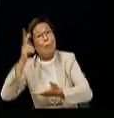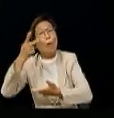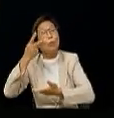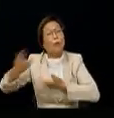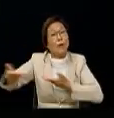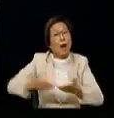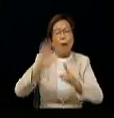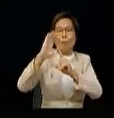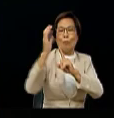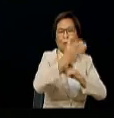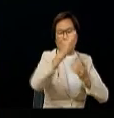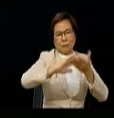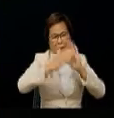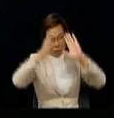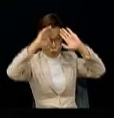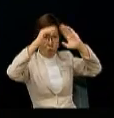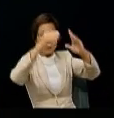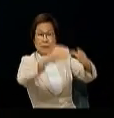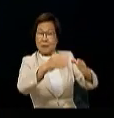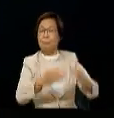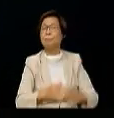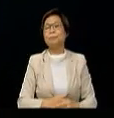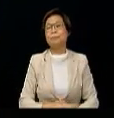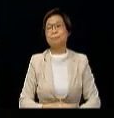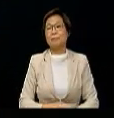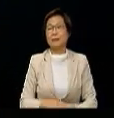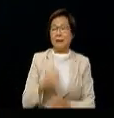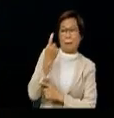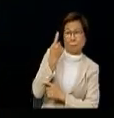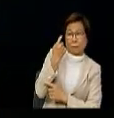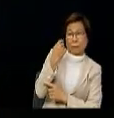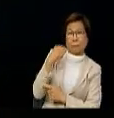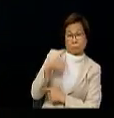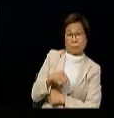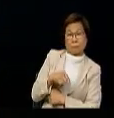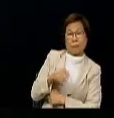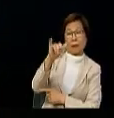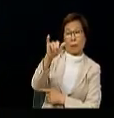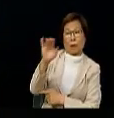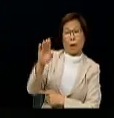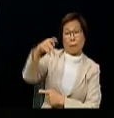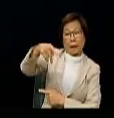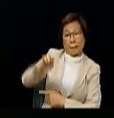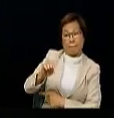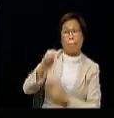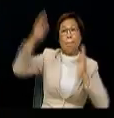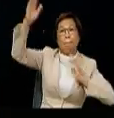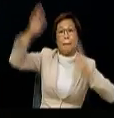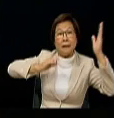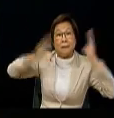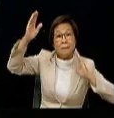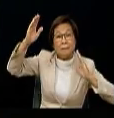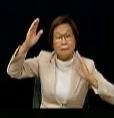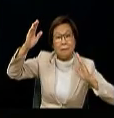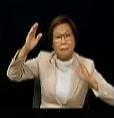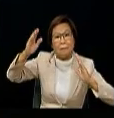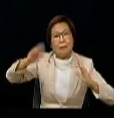menjadi fokus dan bau-bau ini janganlah Muhammad Perdana Menteri